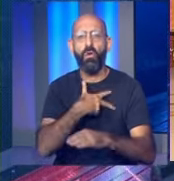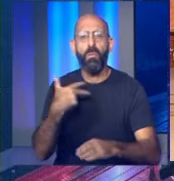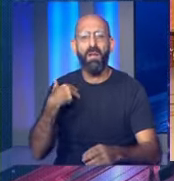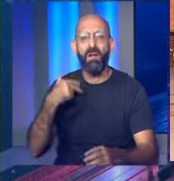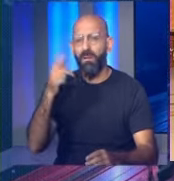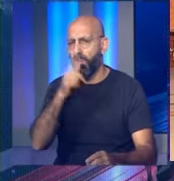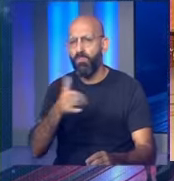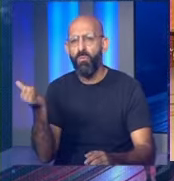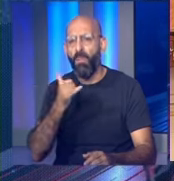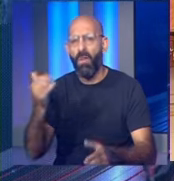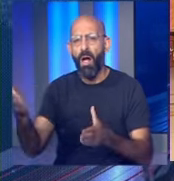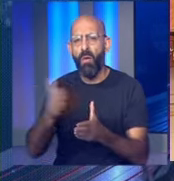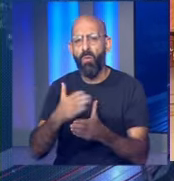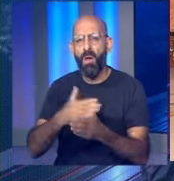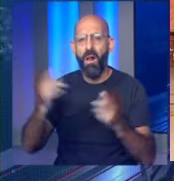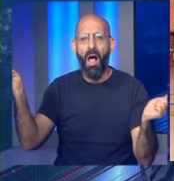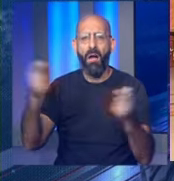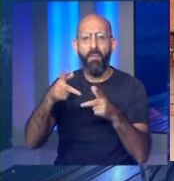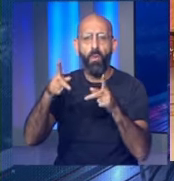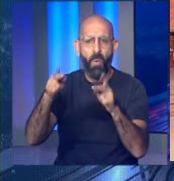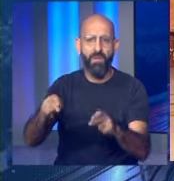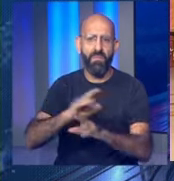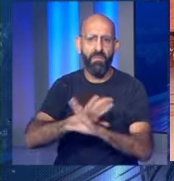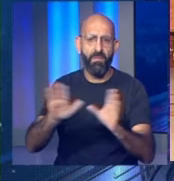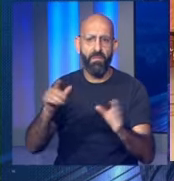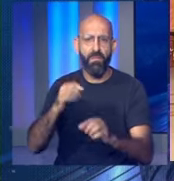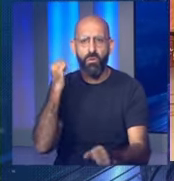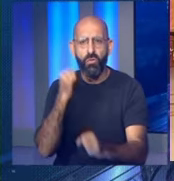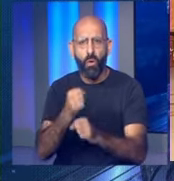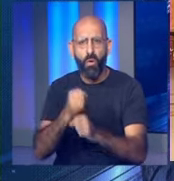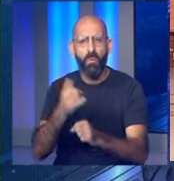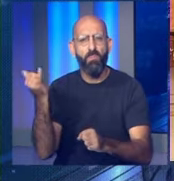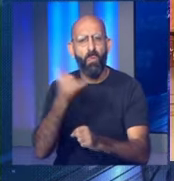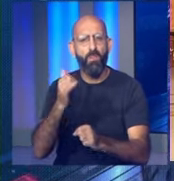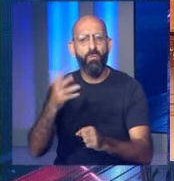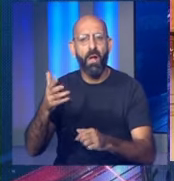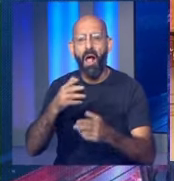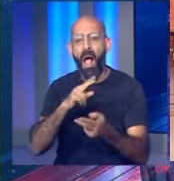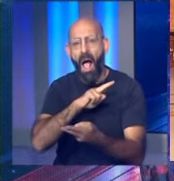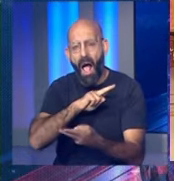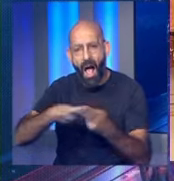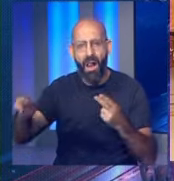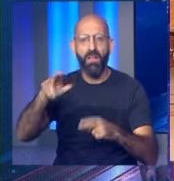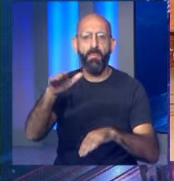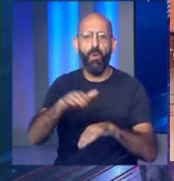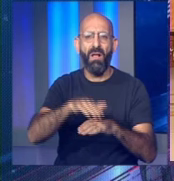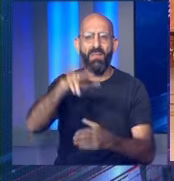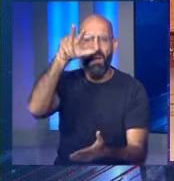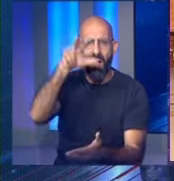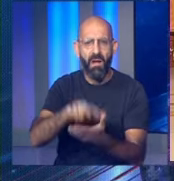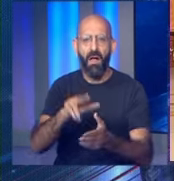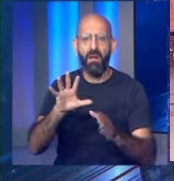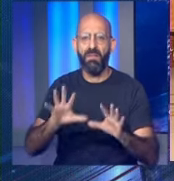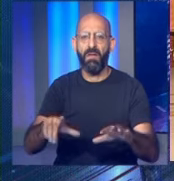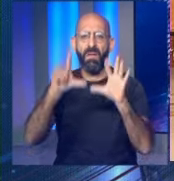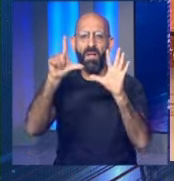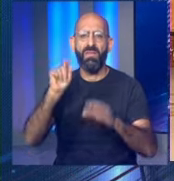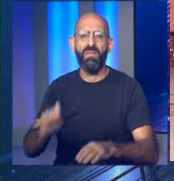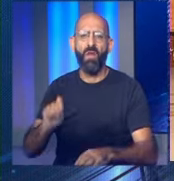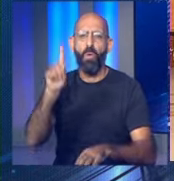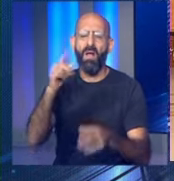في خلال الاجتماع شدد رئيس الحكومة على أولوية الوقف الفوري لإطلاق النار والعمل مع الجهات